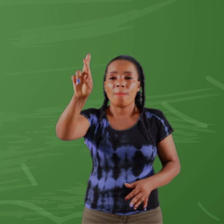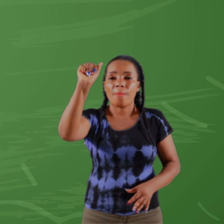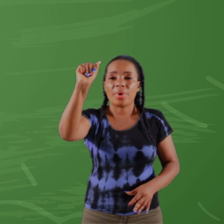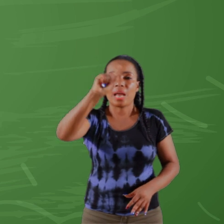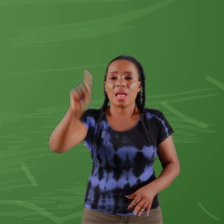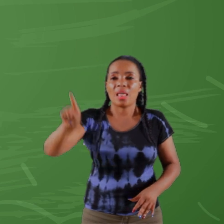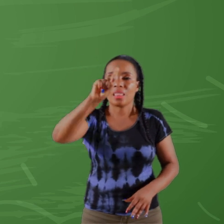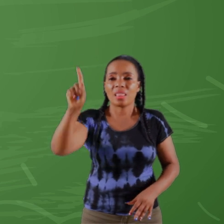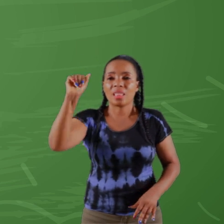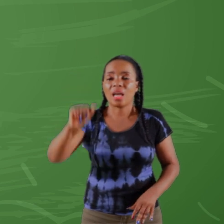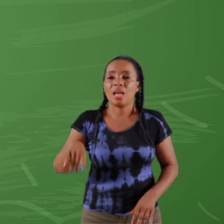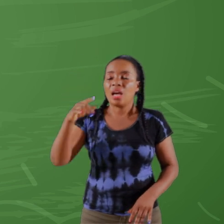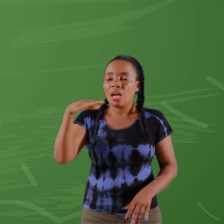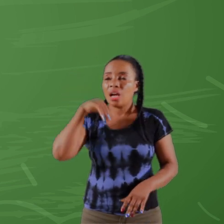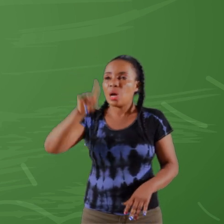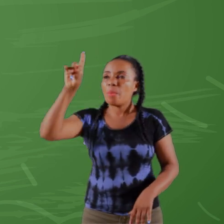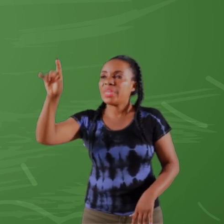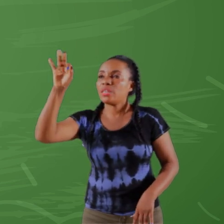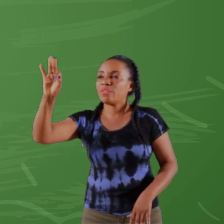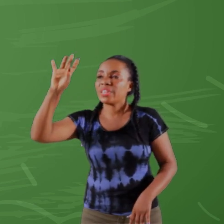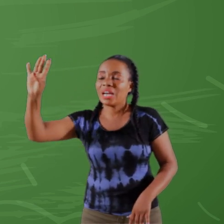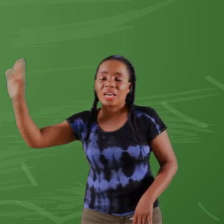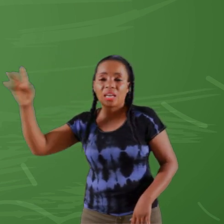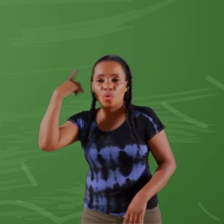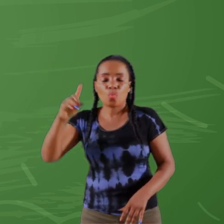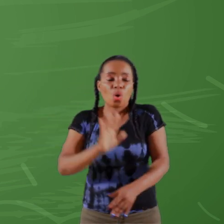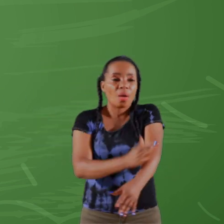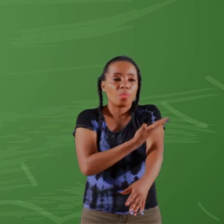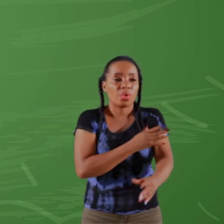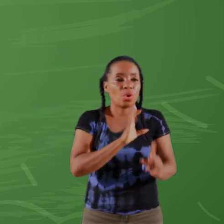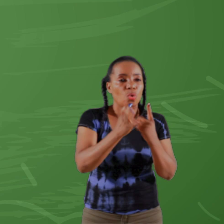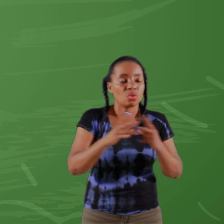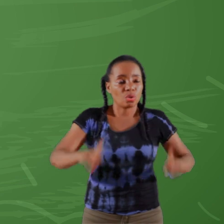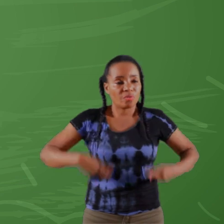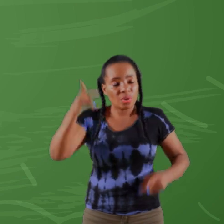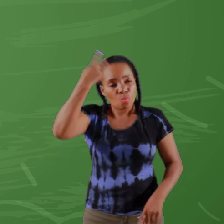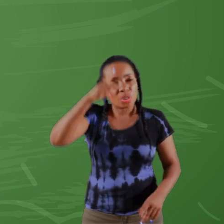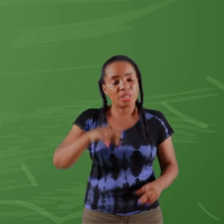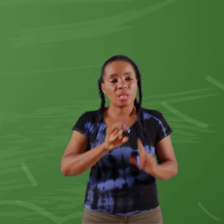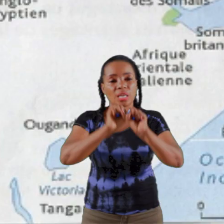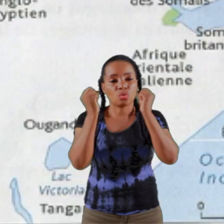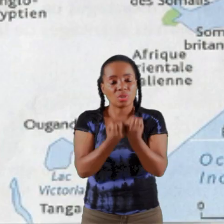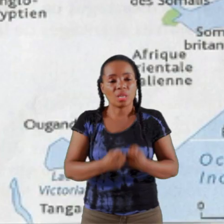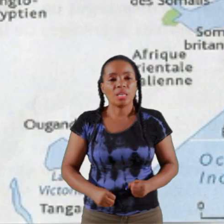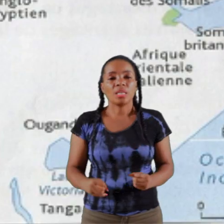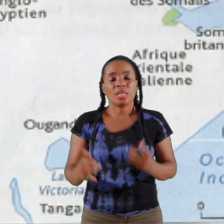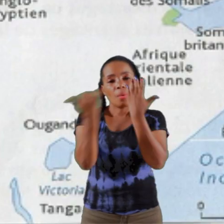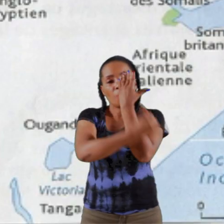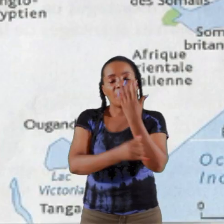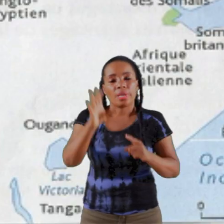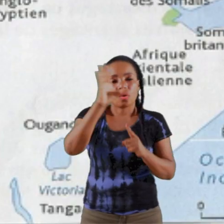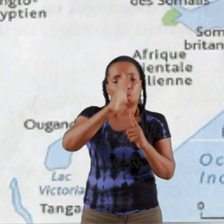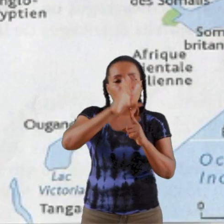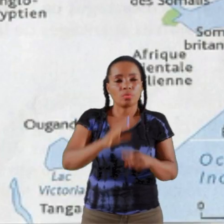a permis d'améliorer les conditions de vie politique et sociale des pays colonisés. Et nous voyons la